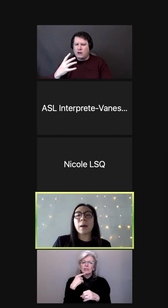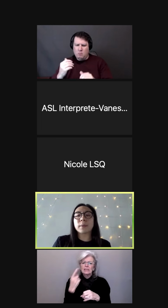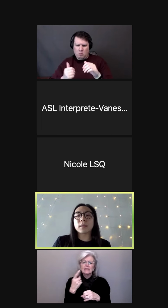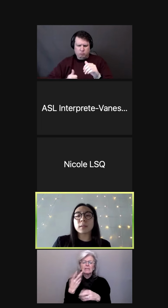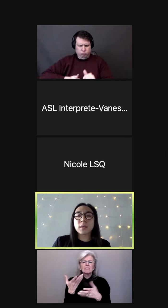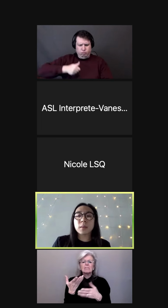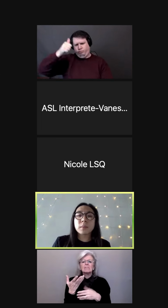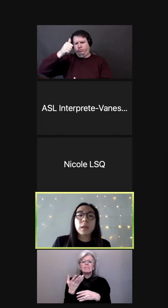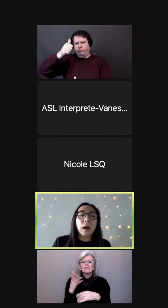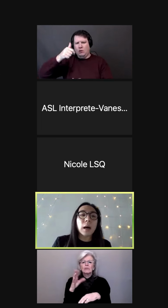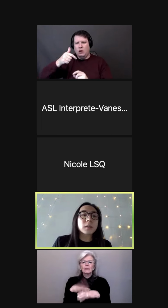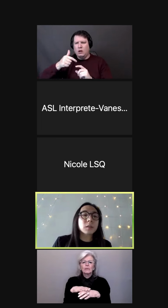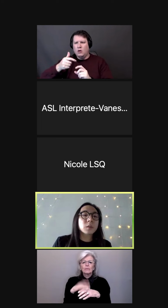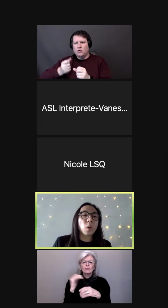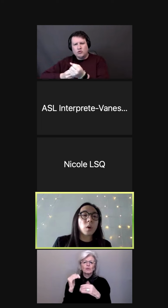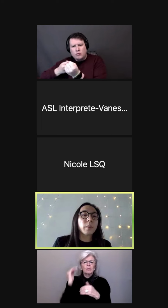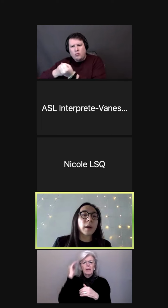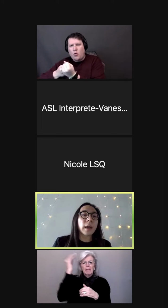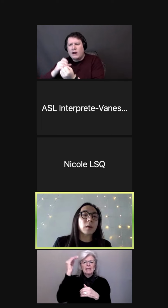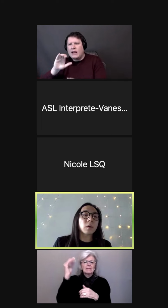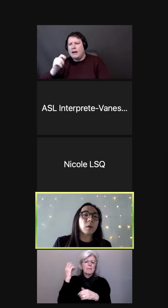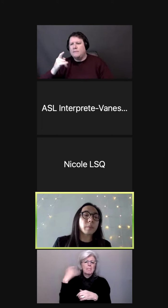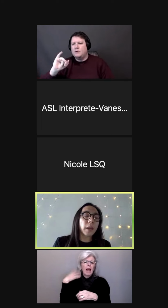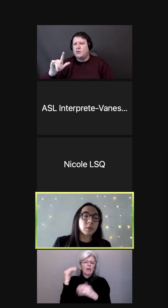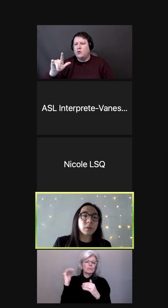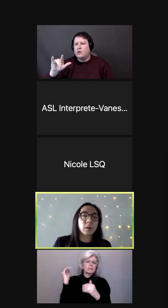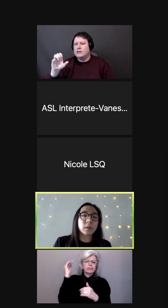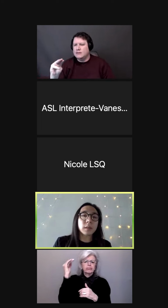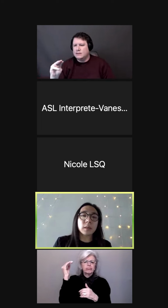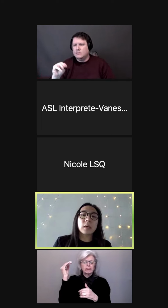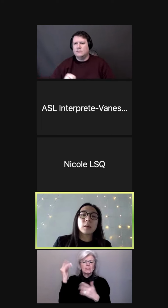suprématie blanche et bien sûr